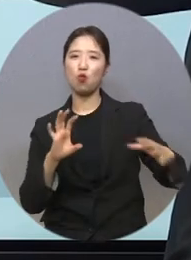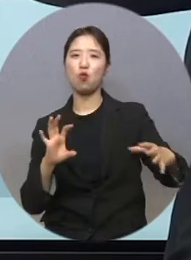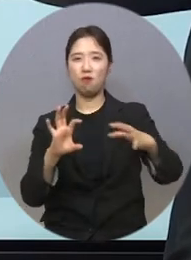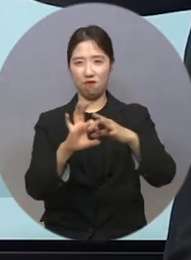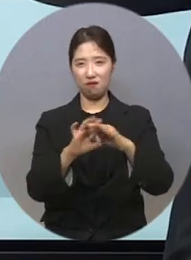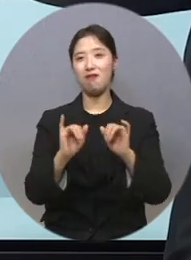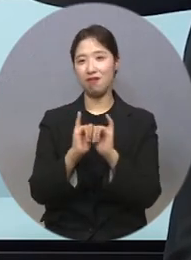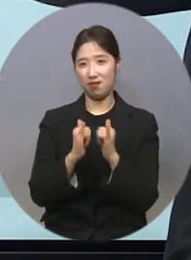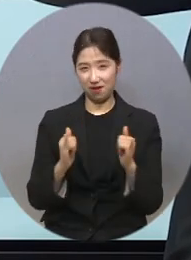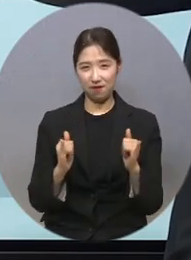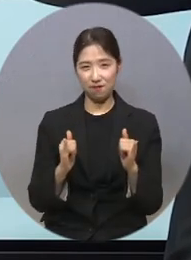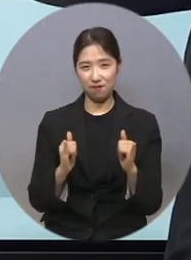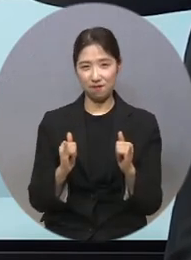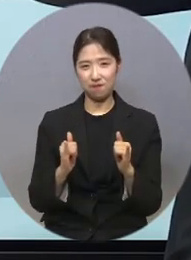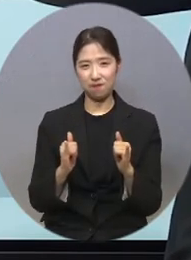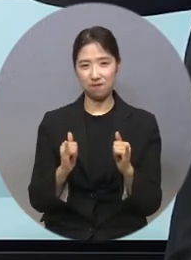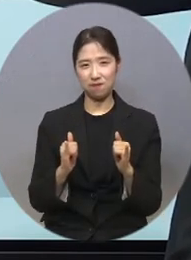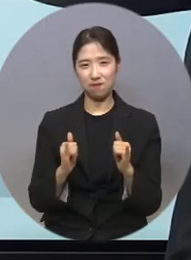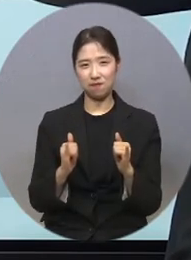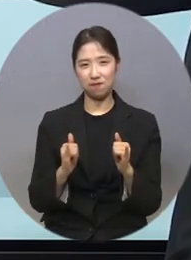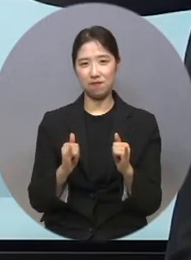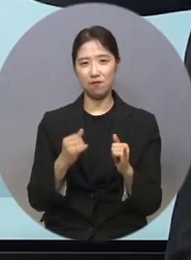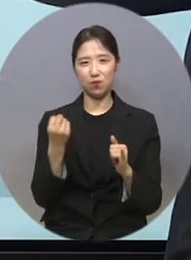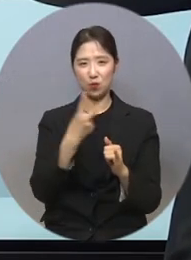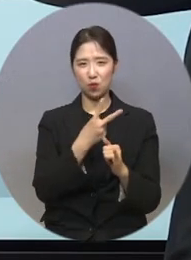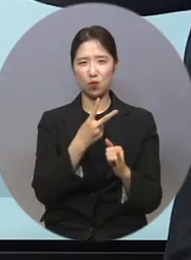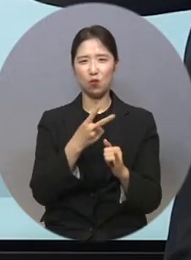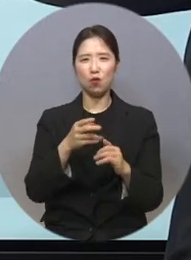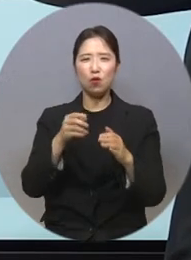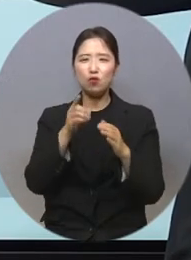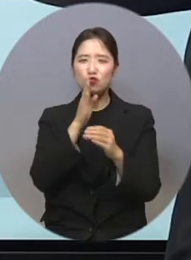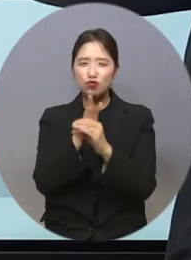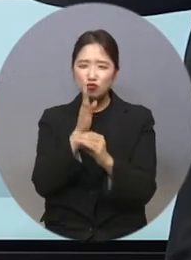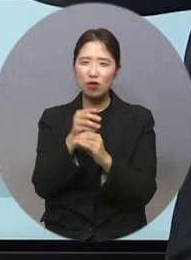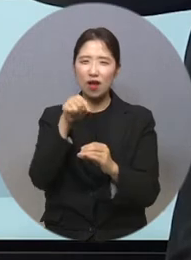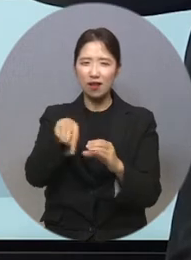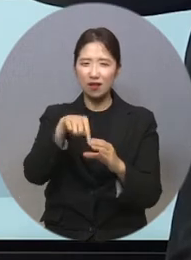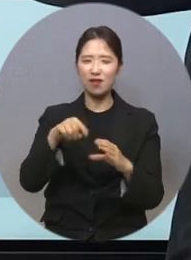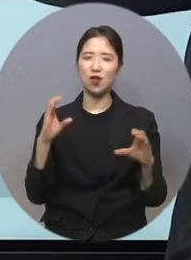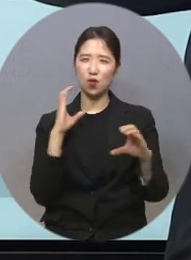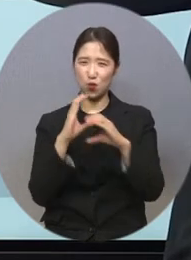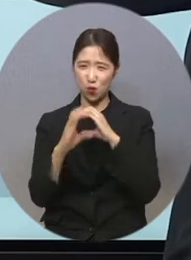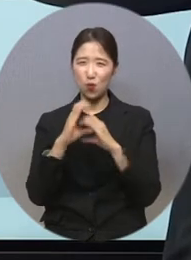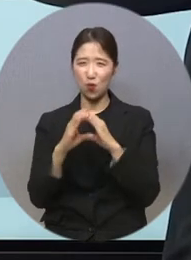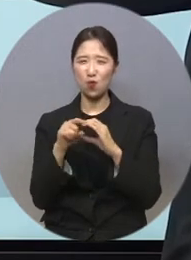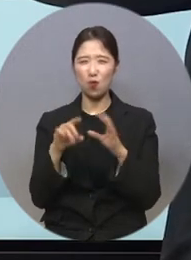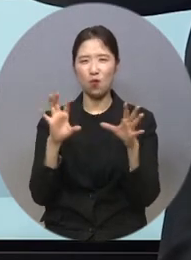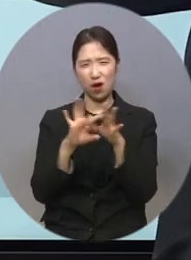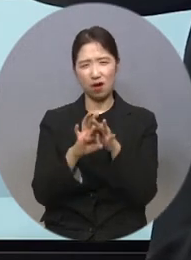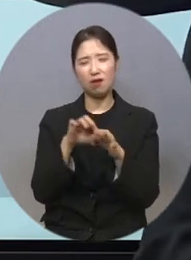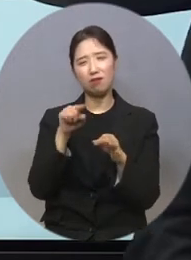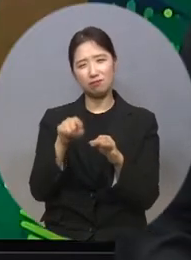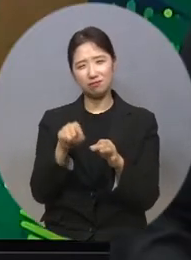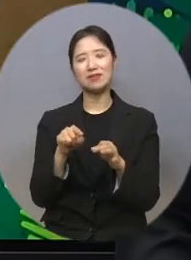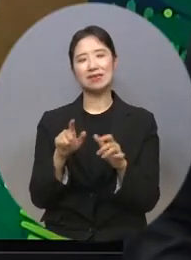연결자, 연결인. 거기서 또 외부와의 중간 소통의 갭, 아까 영화 얘기도 잠깐 주셨지만 그런